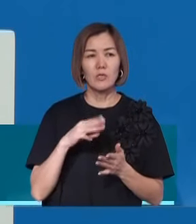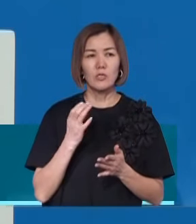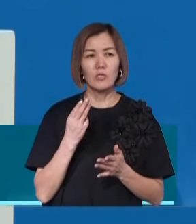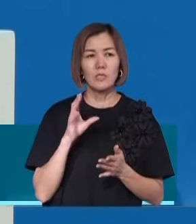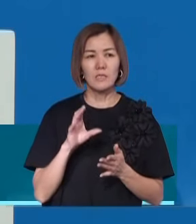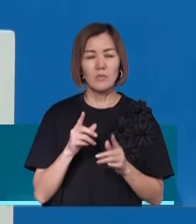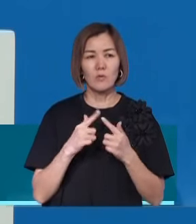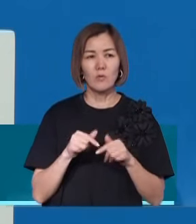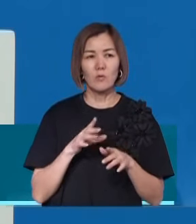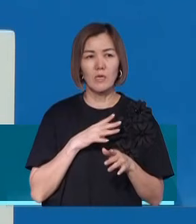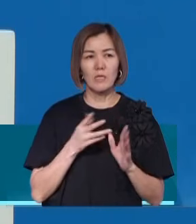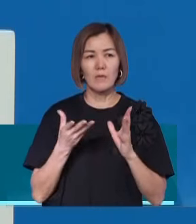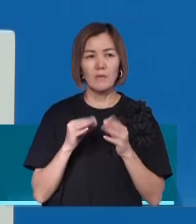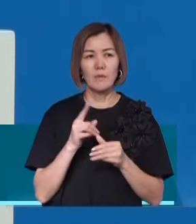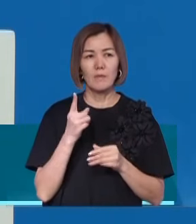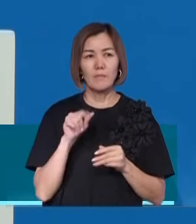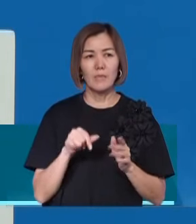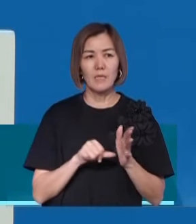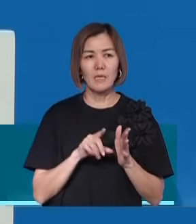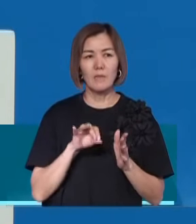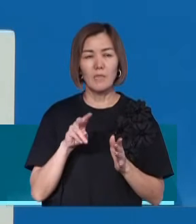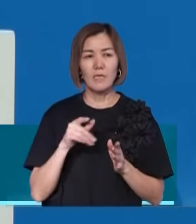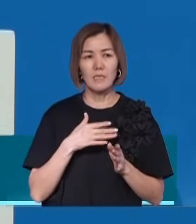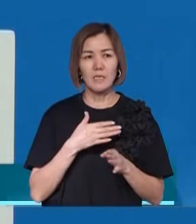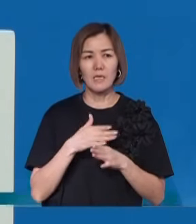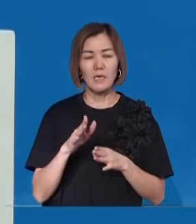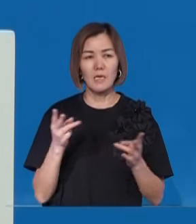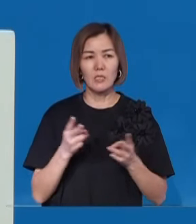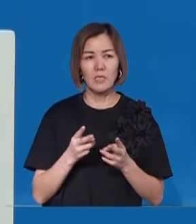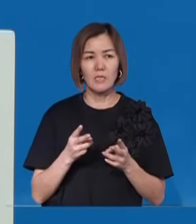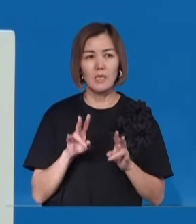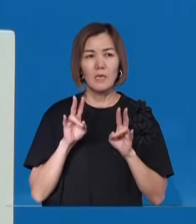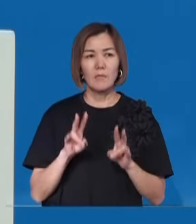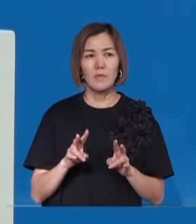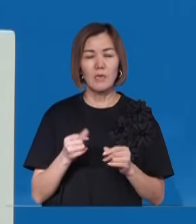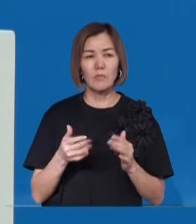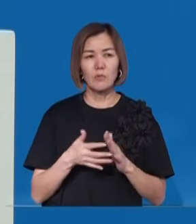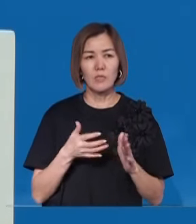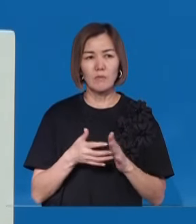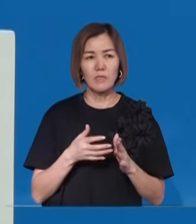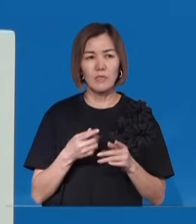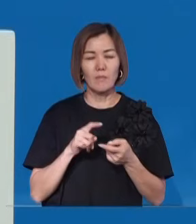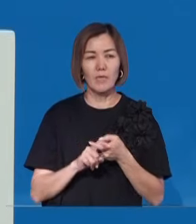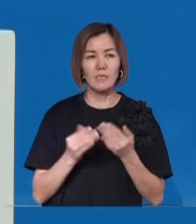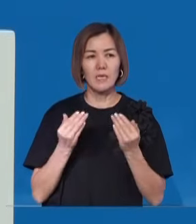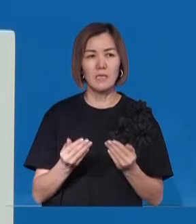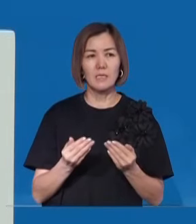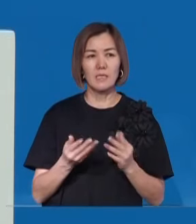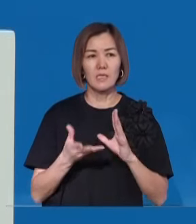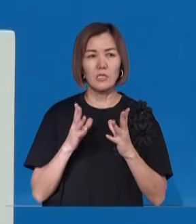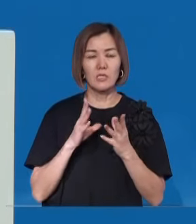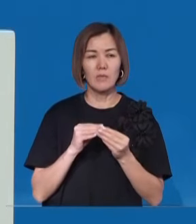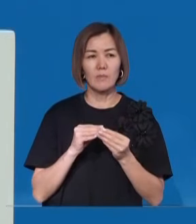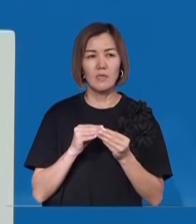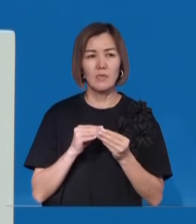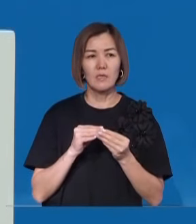серіктестігін құруға жалпы 1,6 миллиард теңгеден астам қаражат қажет, бірақ бюджет тапшылығына байланысты қазір тек жабдықтарды сатып